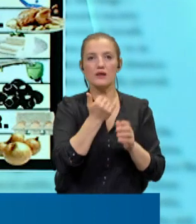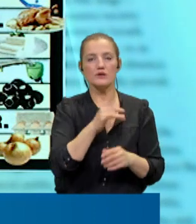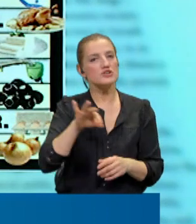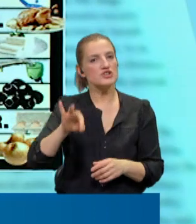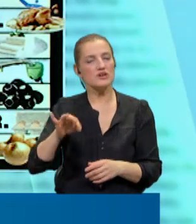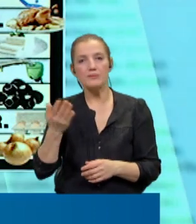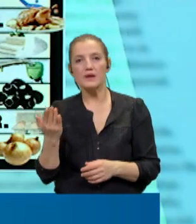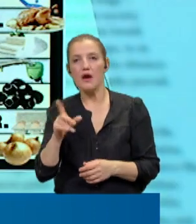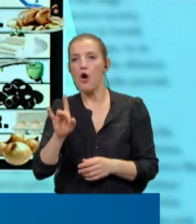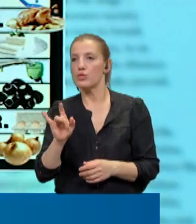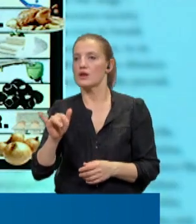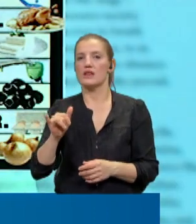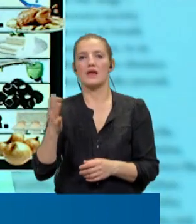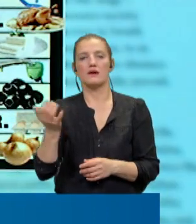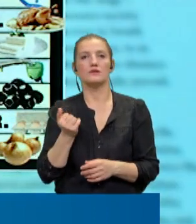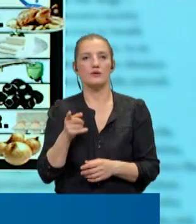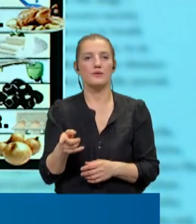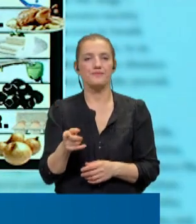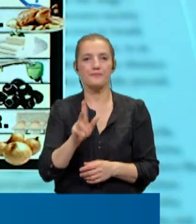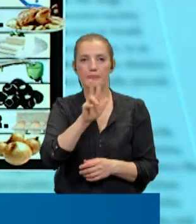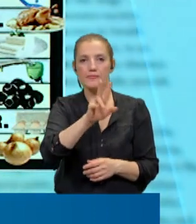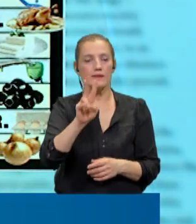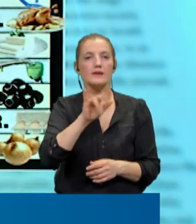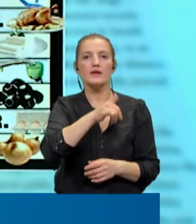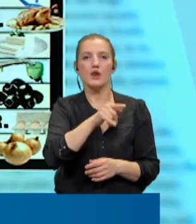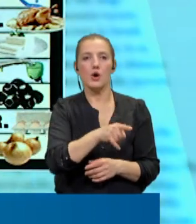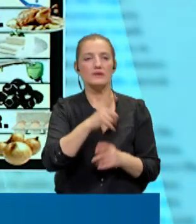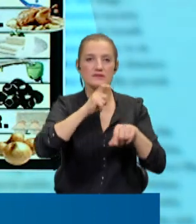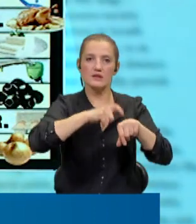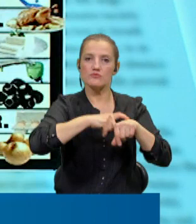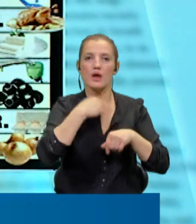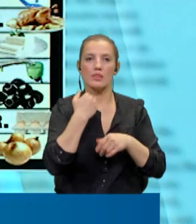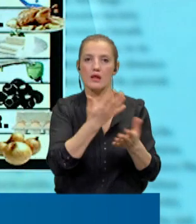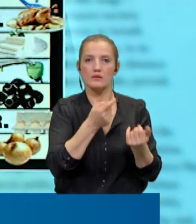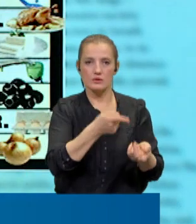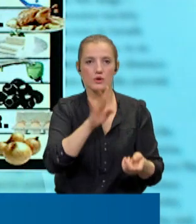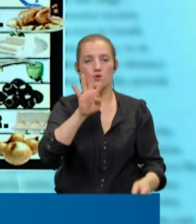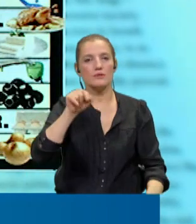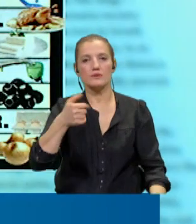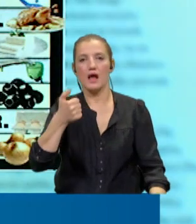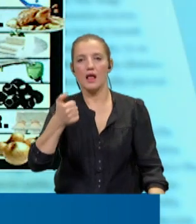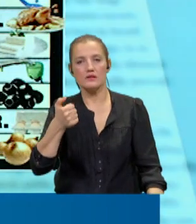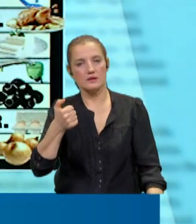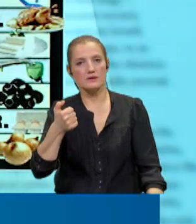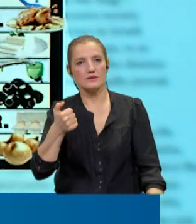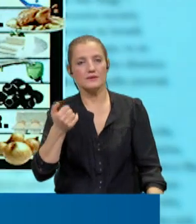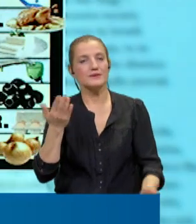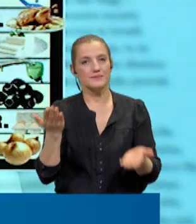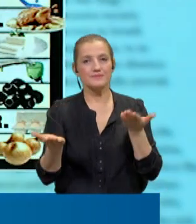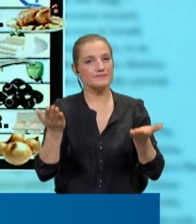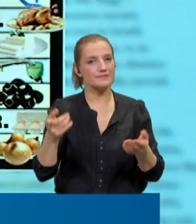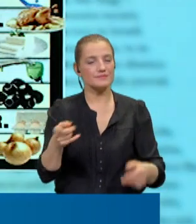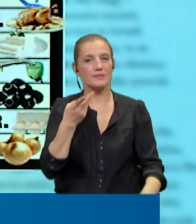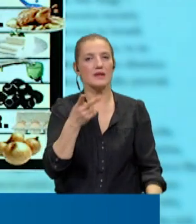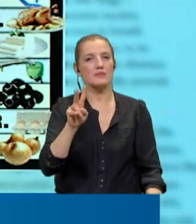litre süt alınabiliyor 32 kilo tavuk eti alınıyordu 4.6 kilo tavuk eti alınabiliyor